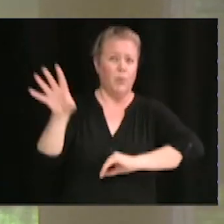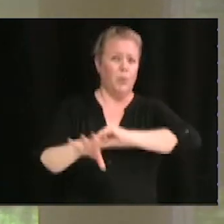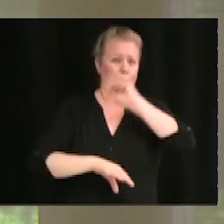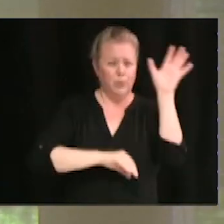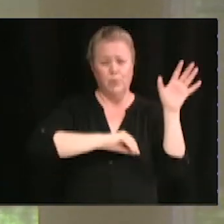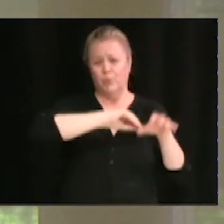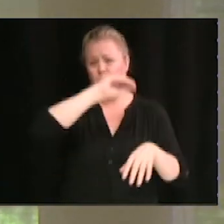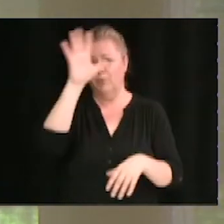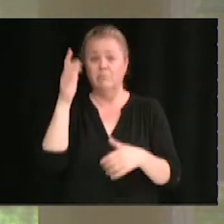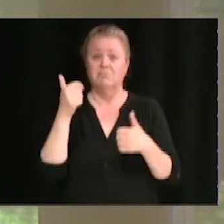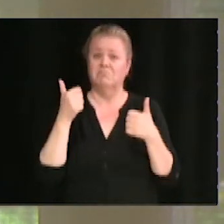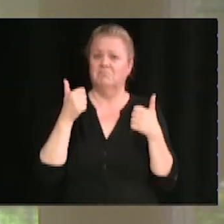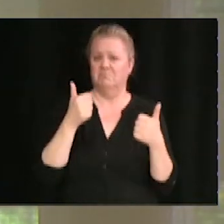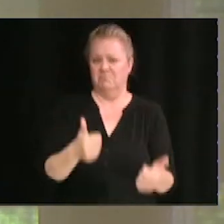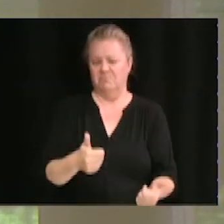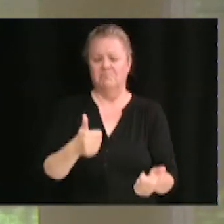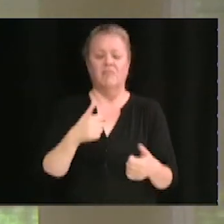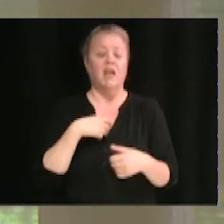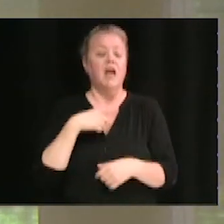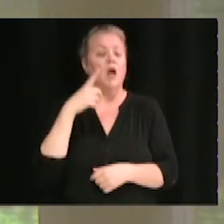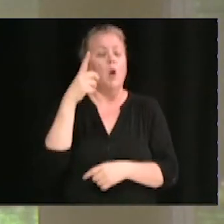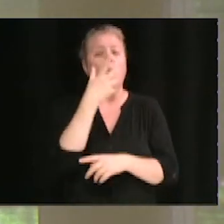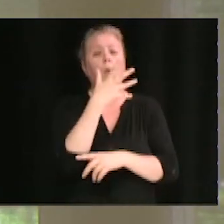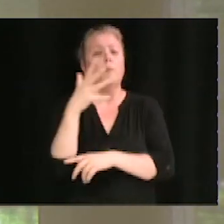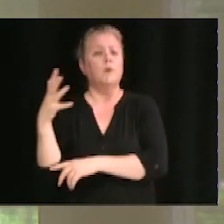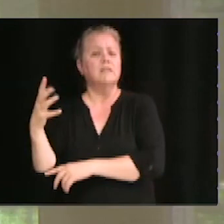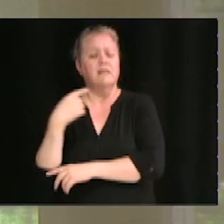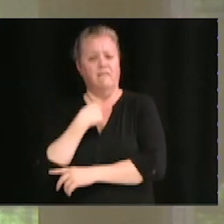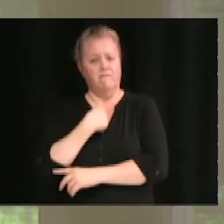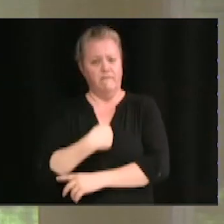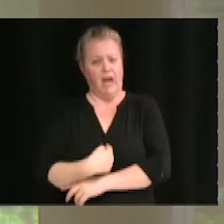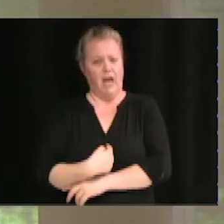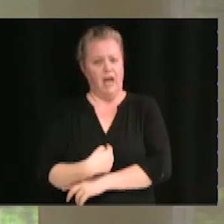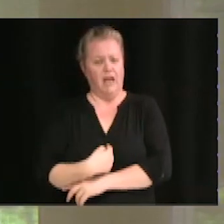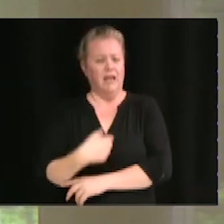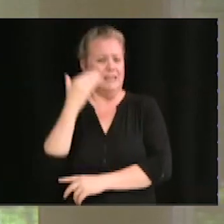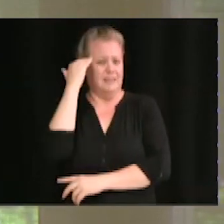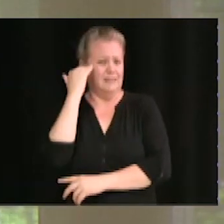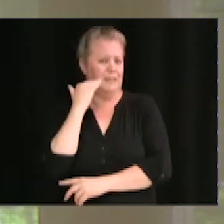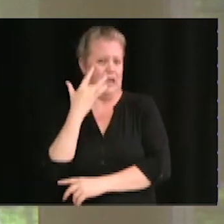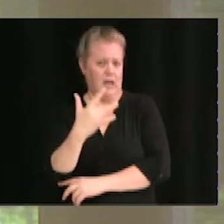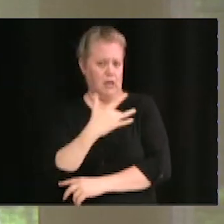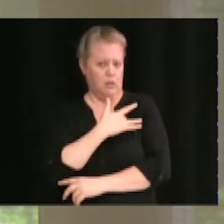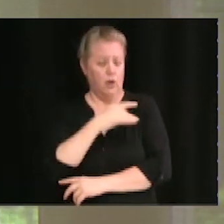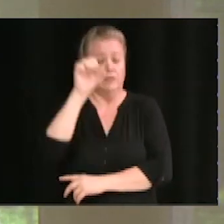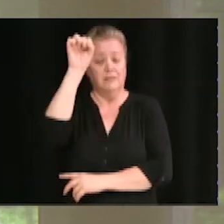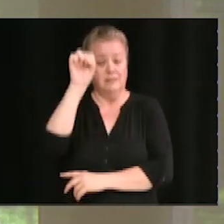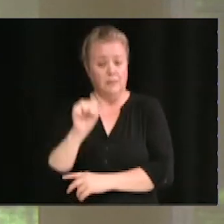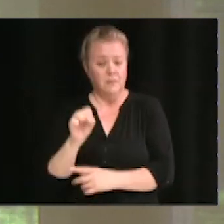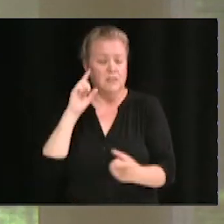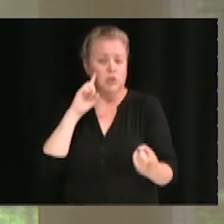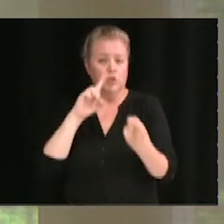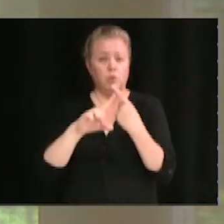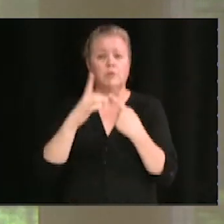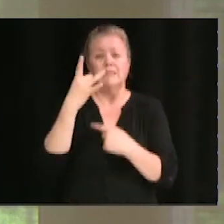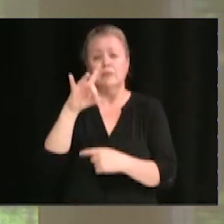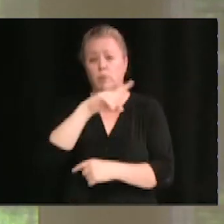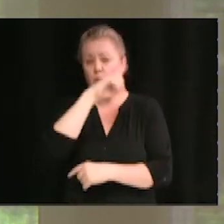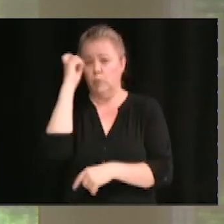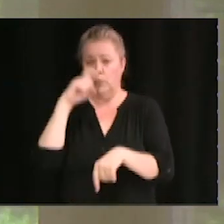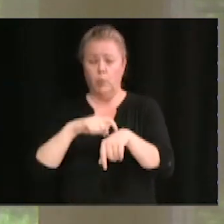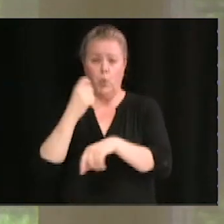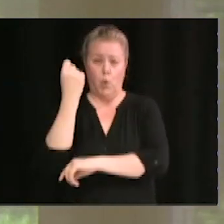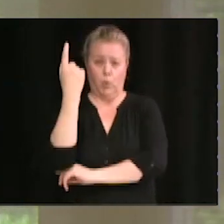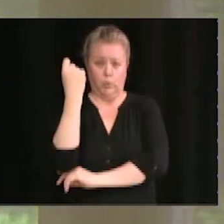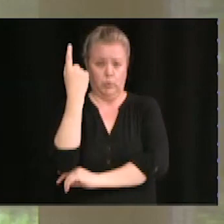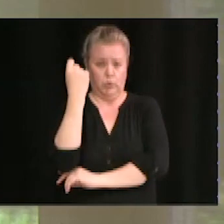Vous avez au Broisé des Frères du Sacré-Cœur, les samedis jusqu'au 18 août, à 11h, il y a l'événement Son et